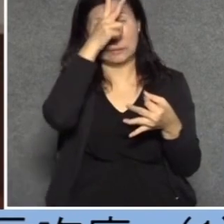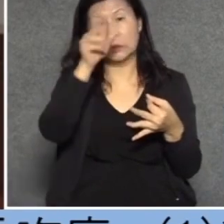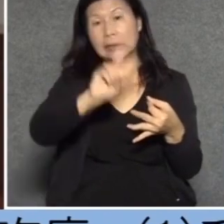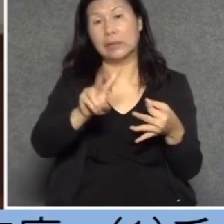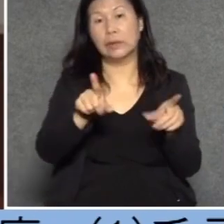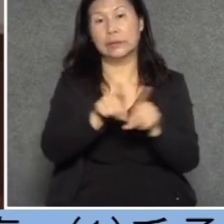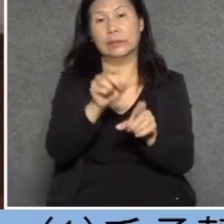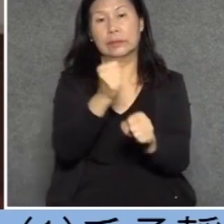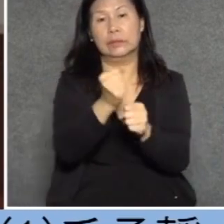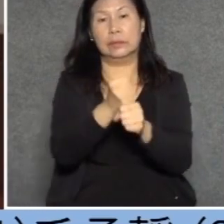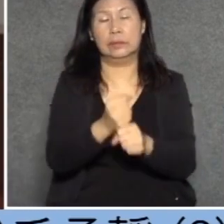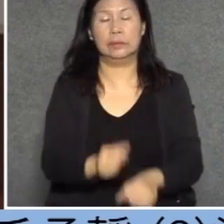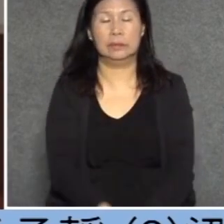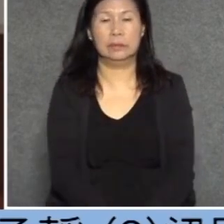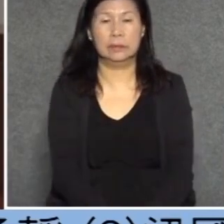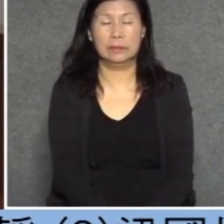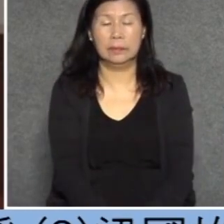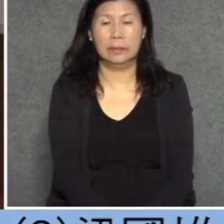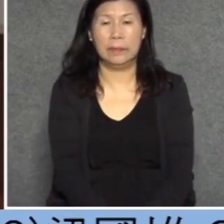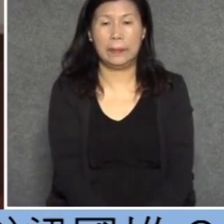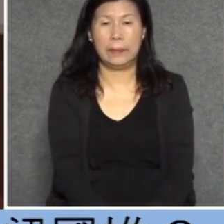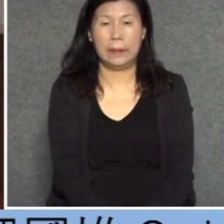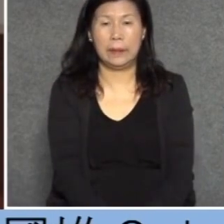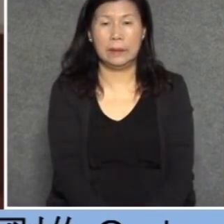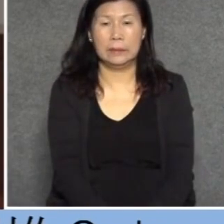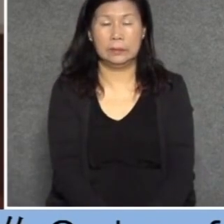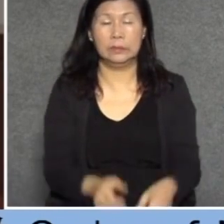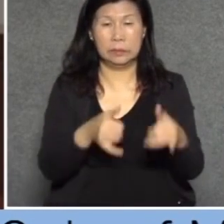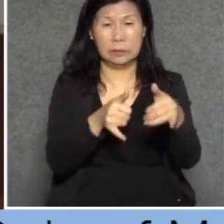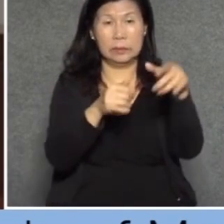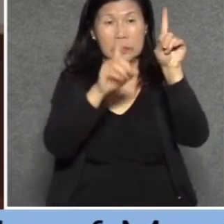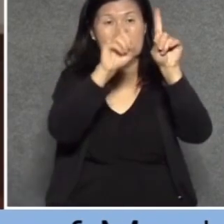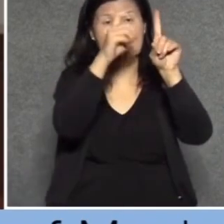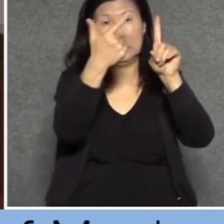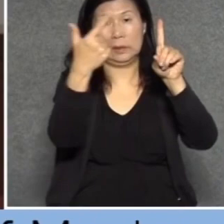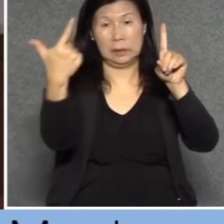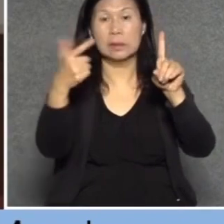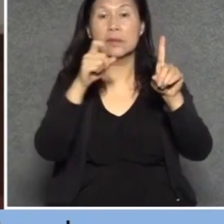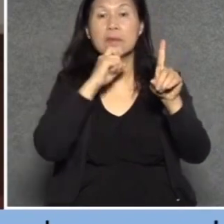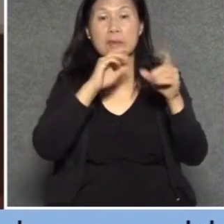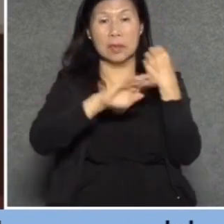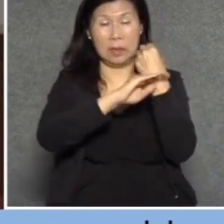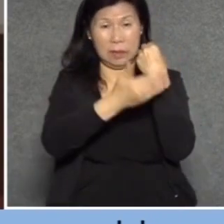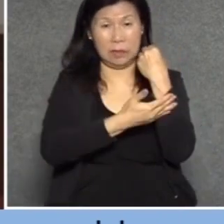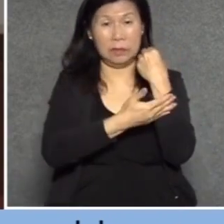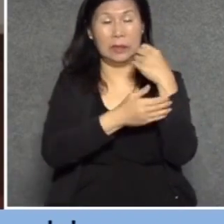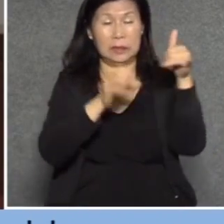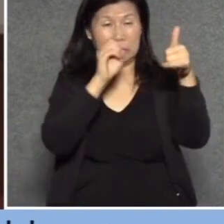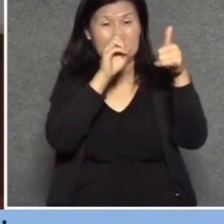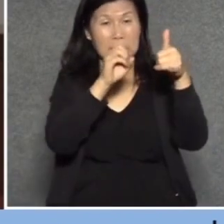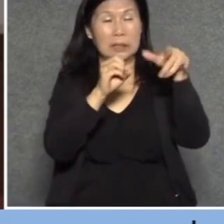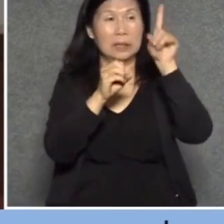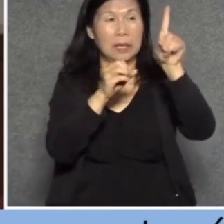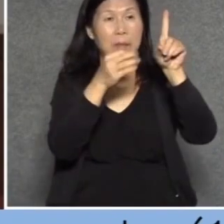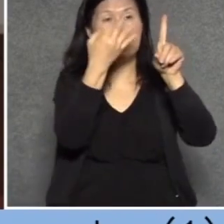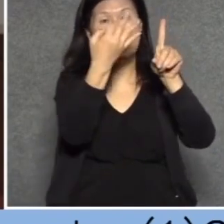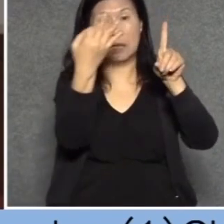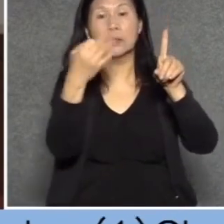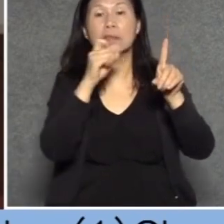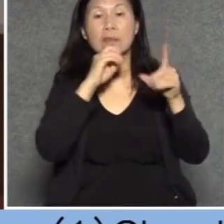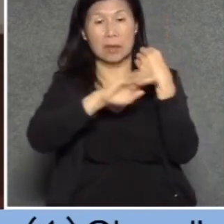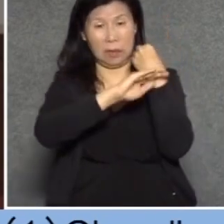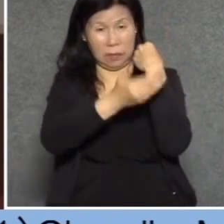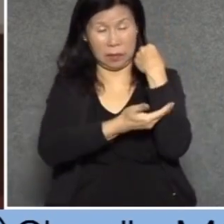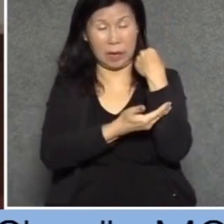嘛？即係佢根據1988年嗰個刑事審判法例第133條，設有法定補償